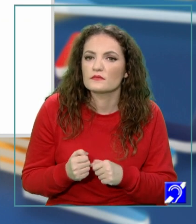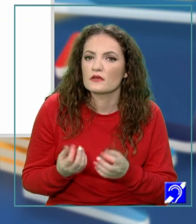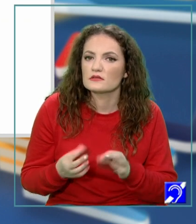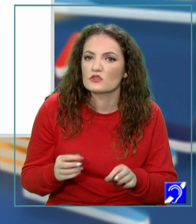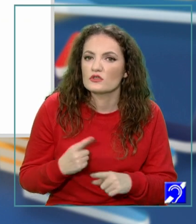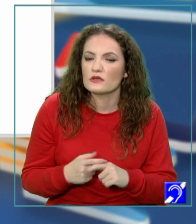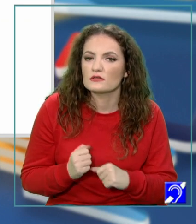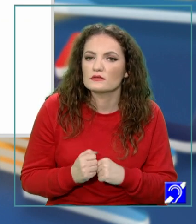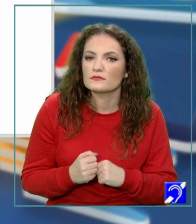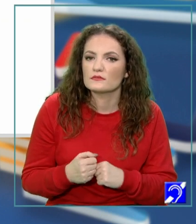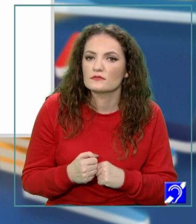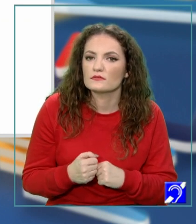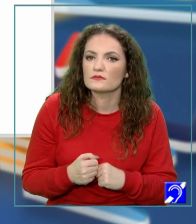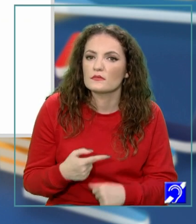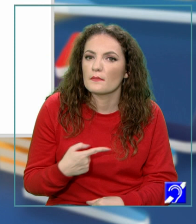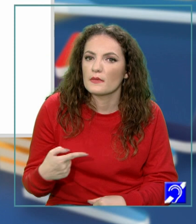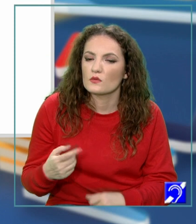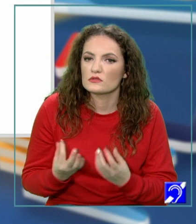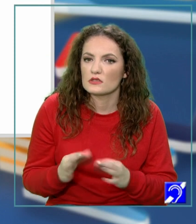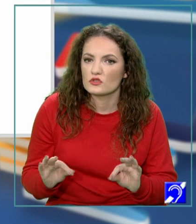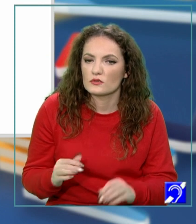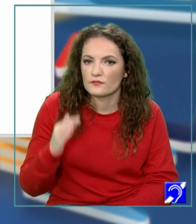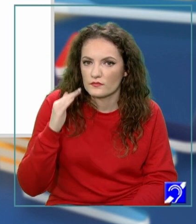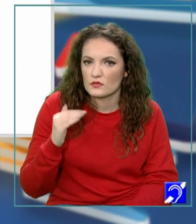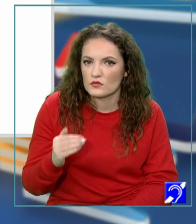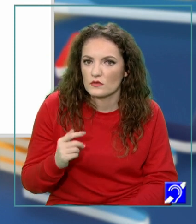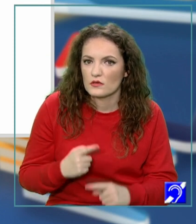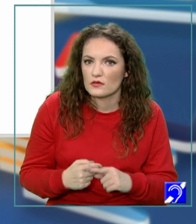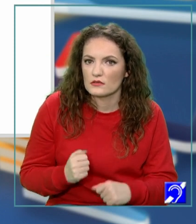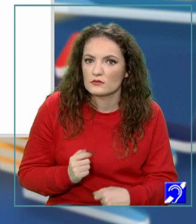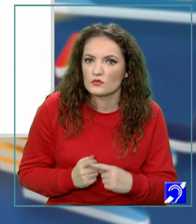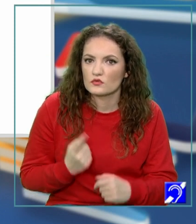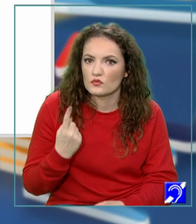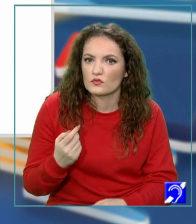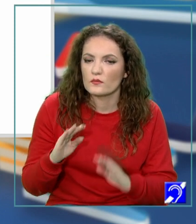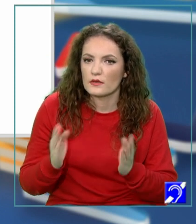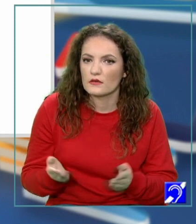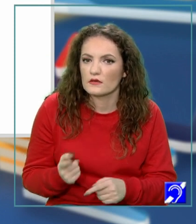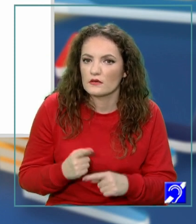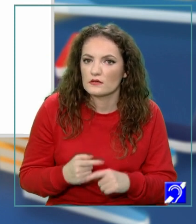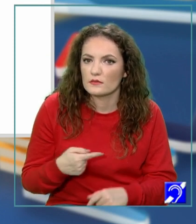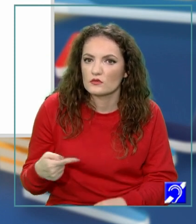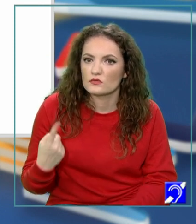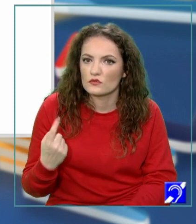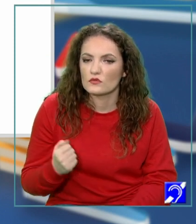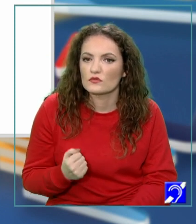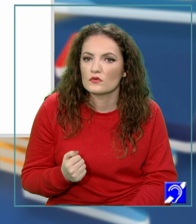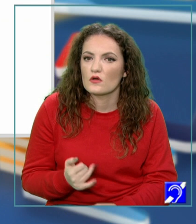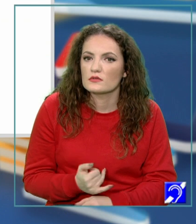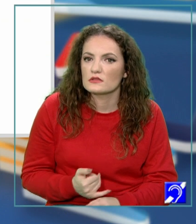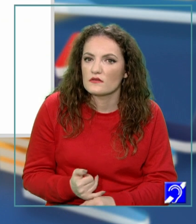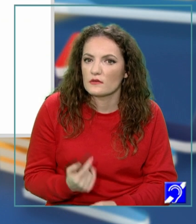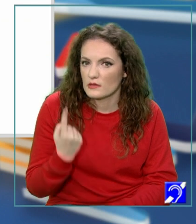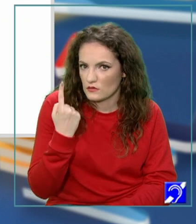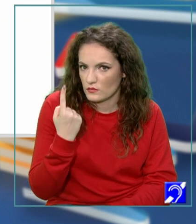10x. Minus 10 supra x plus 1 pe lângă x minus 1. Observ că la numărător am